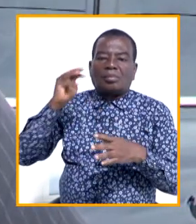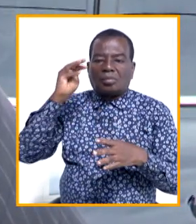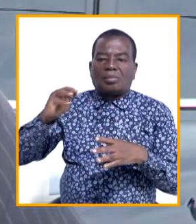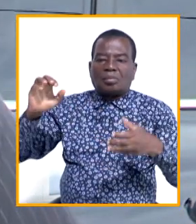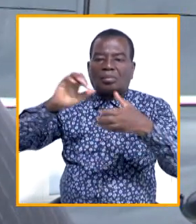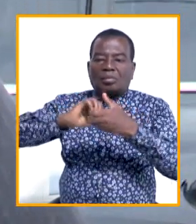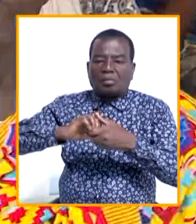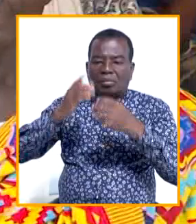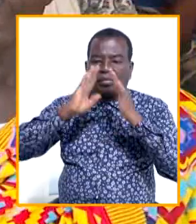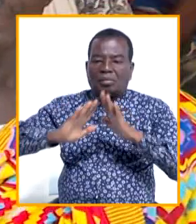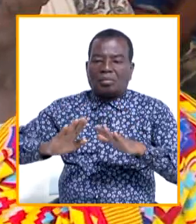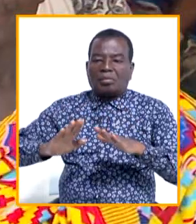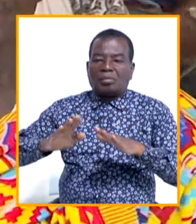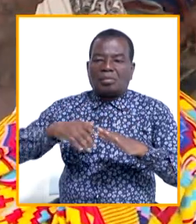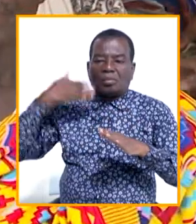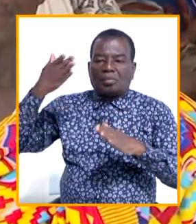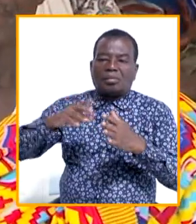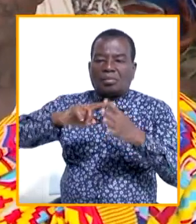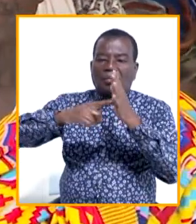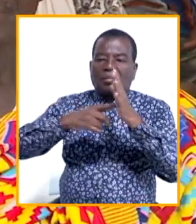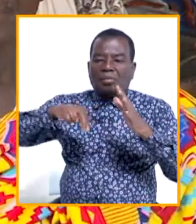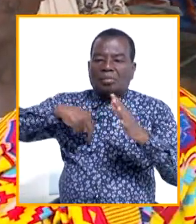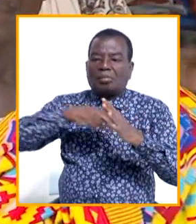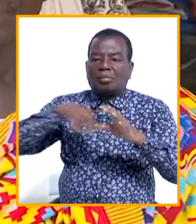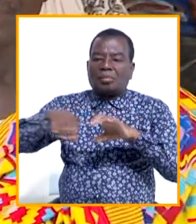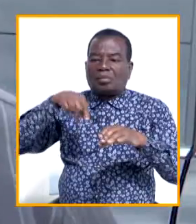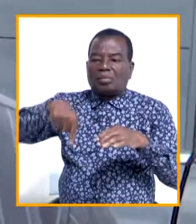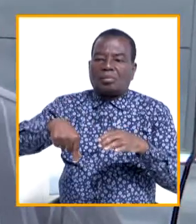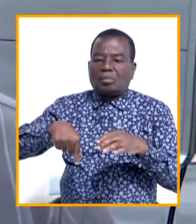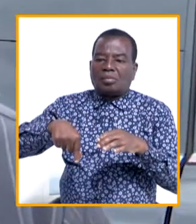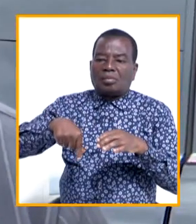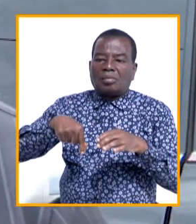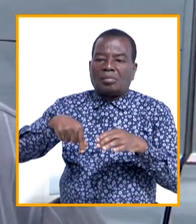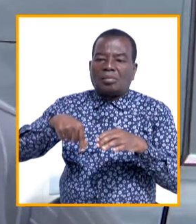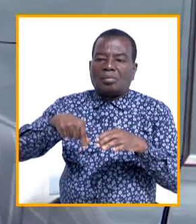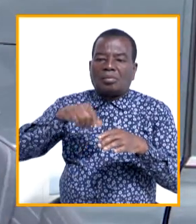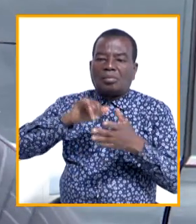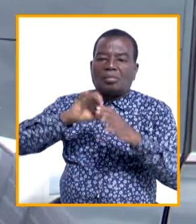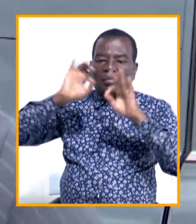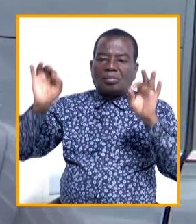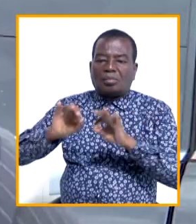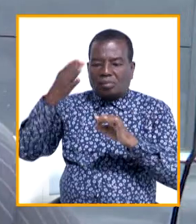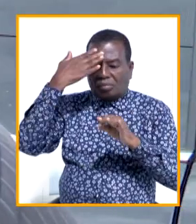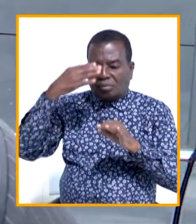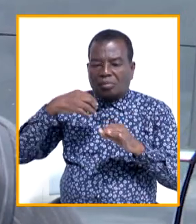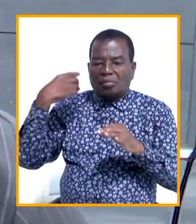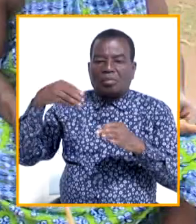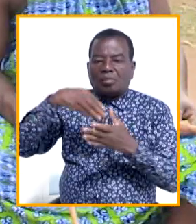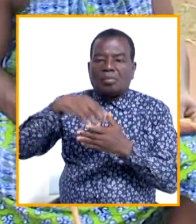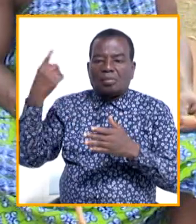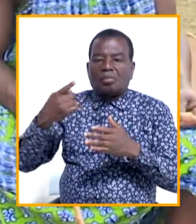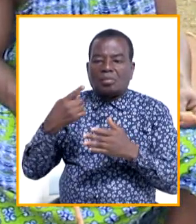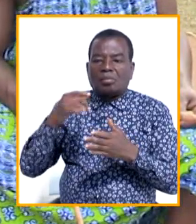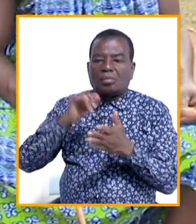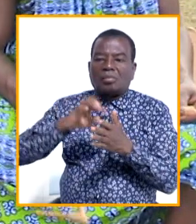cohésion de la paix les prochaines fois nous allons faire en sorte que langangobia festival connaisse davantage d'ampleur